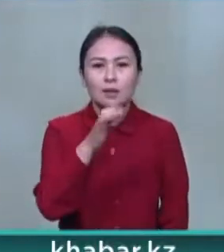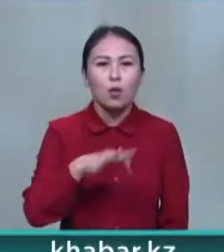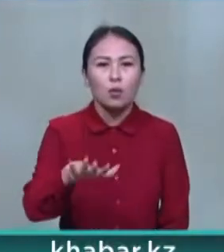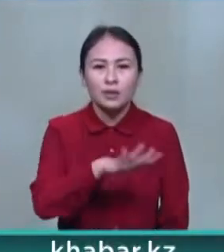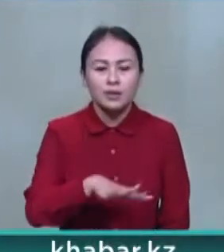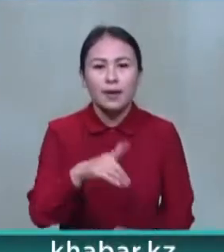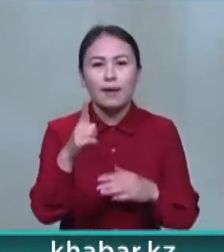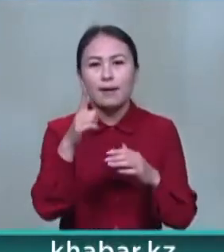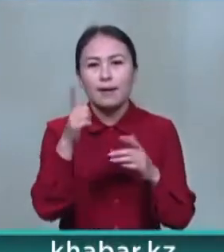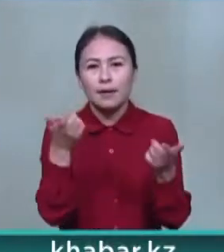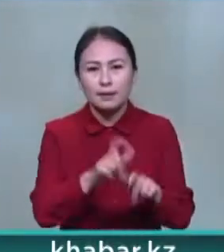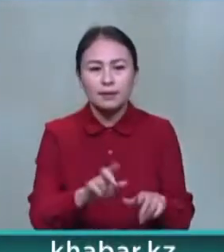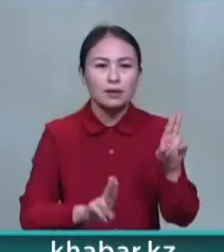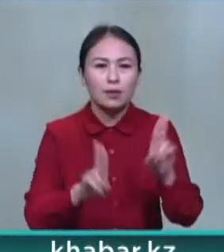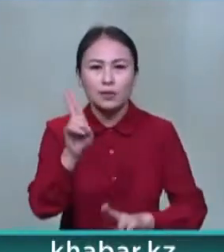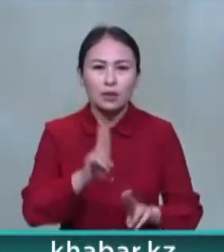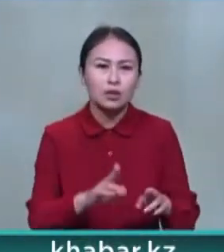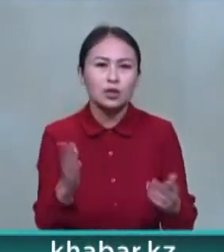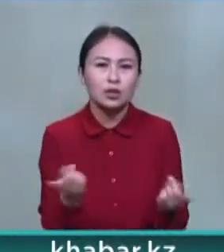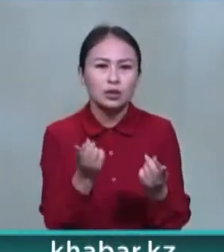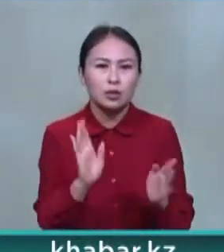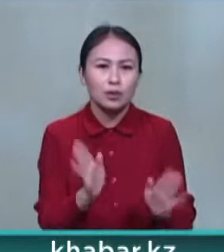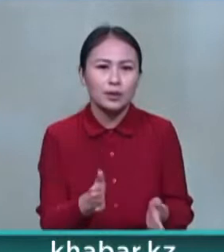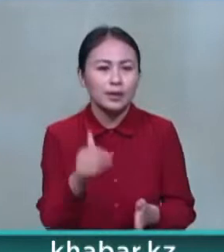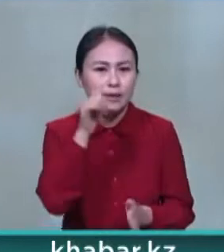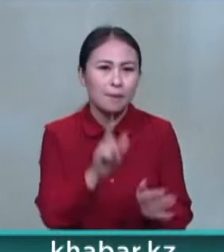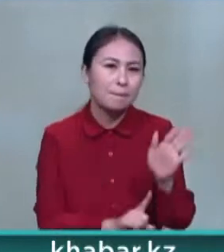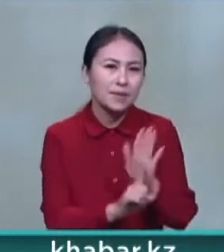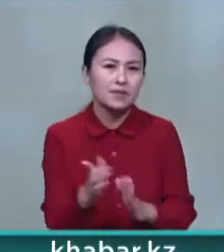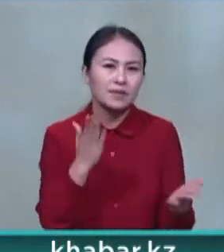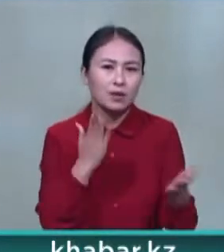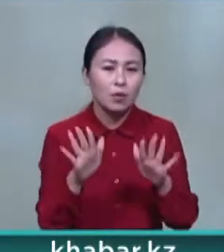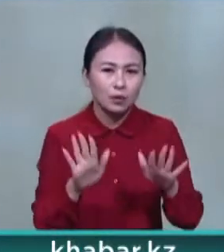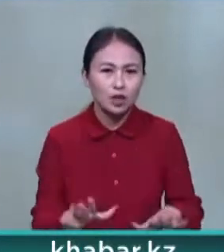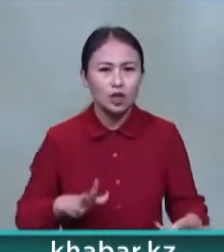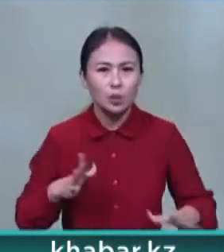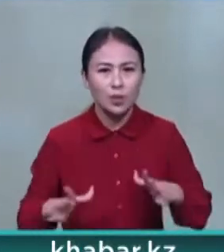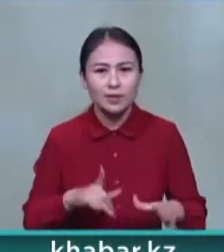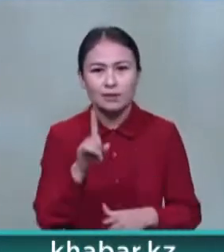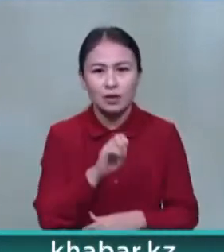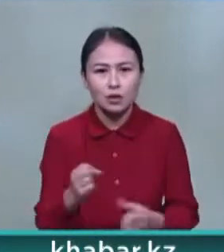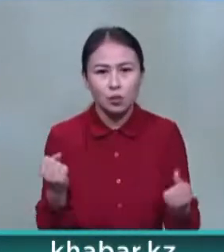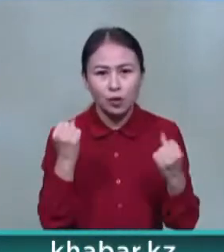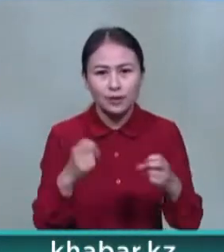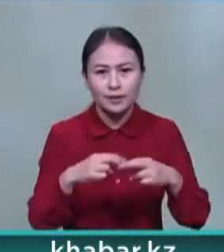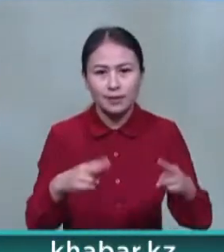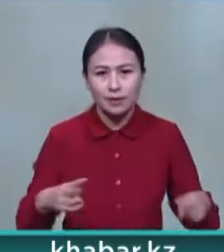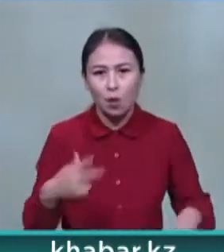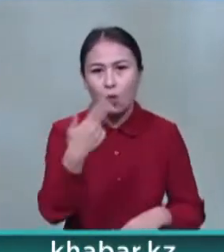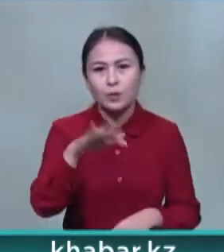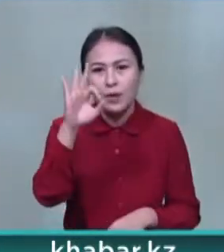Маңғыстау облысында карантин талаптары біршама жеңілдейді. Ертеңнен баса фитнес-орталықтар, жаттығу залдары мен спорт